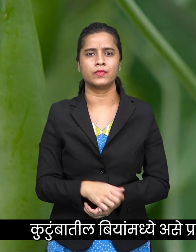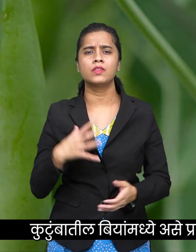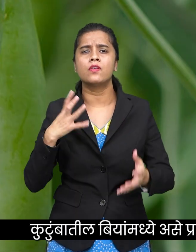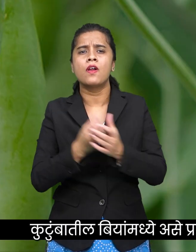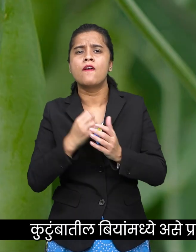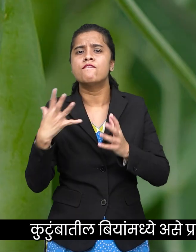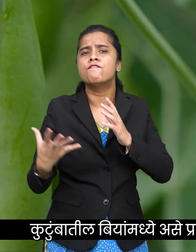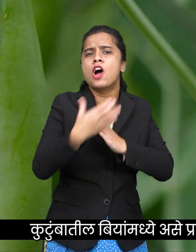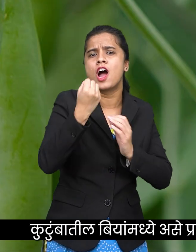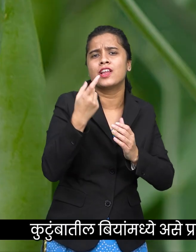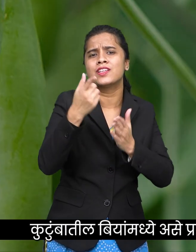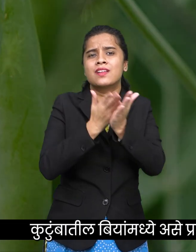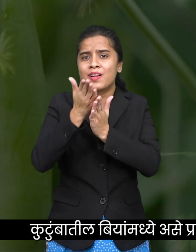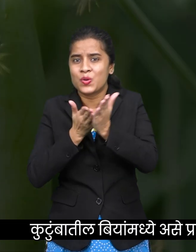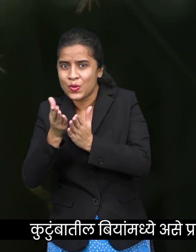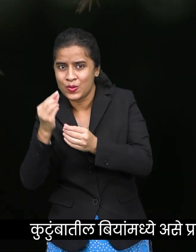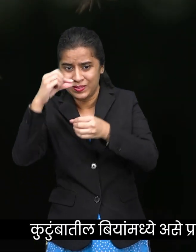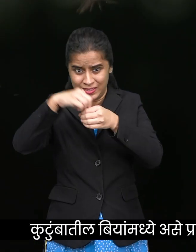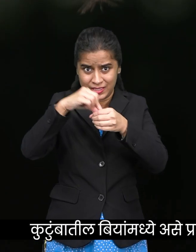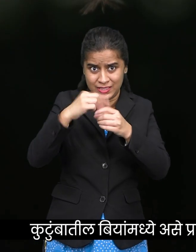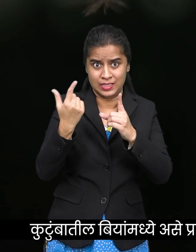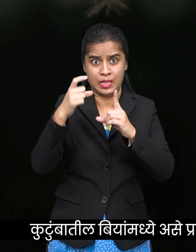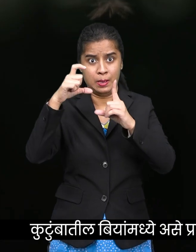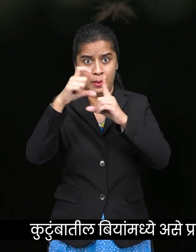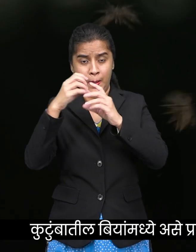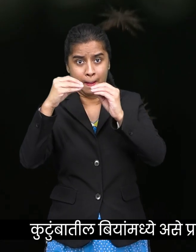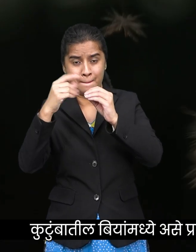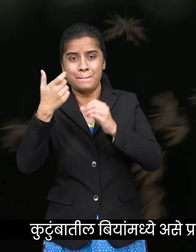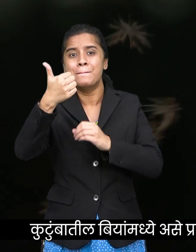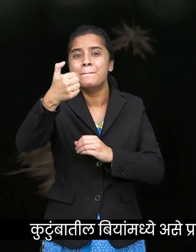कुटुंबातील बियांमध्ये असे प्रकार आढळतात: भेंडी,